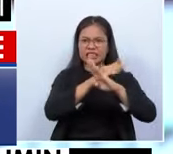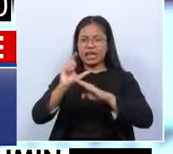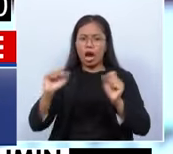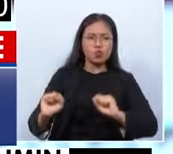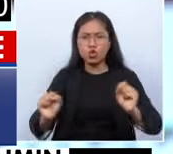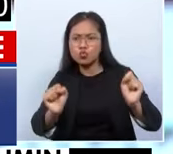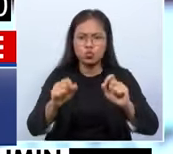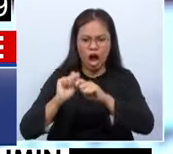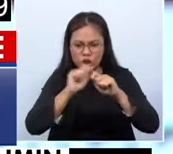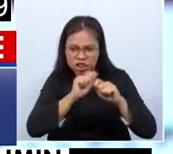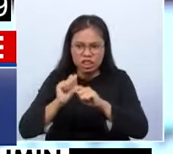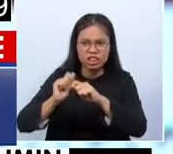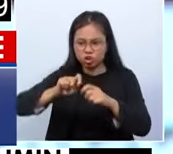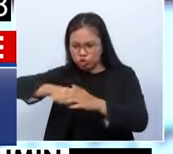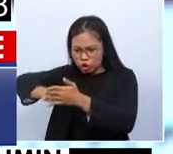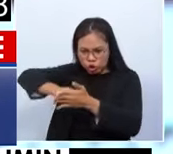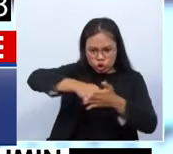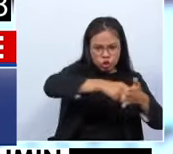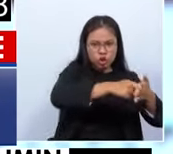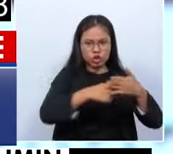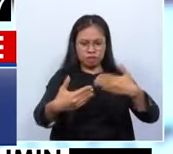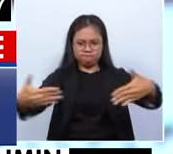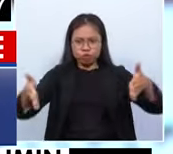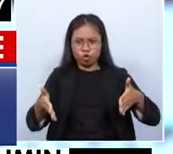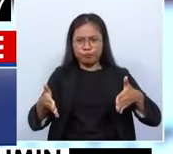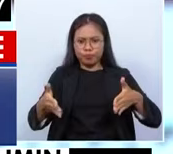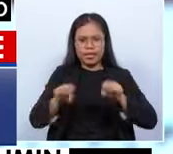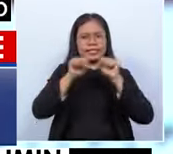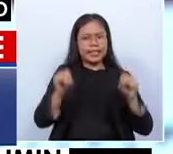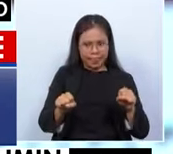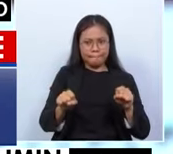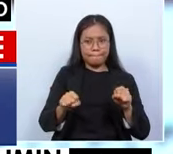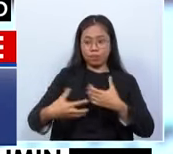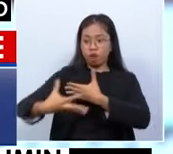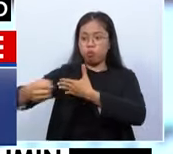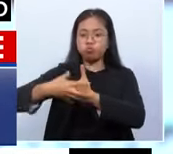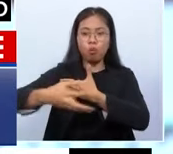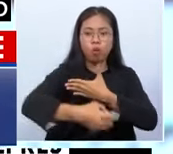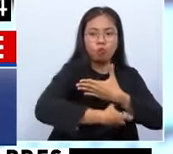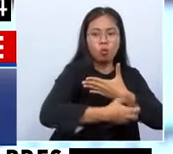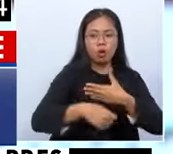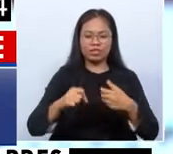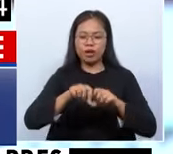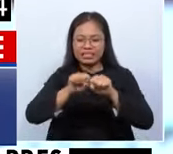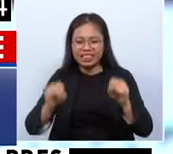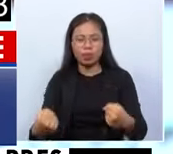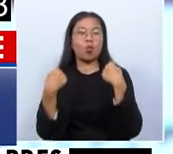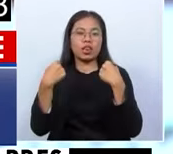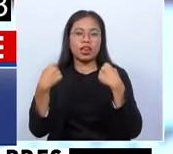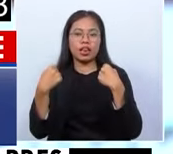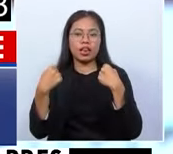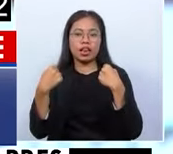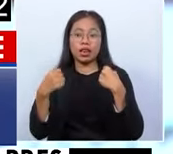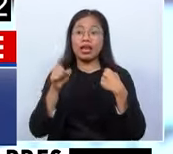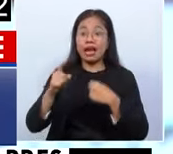kecepatan untuk kembali kembali dalam sistem ketika terjadi serangan-serangan e cyber itu jadi menyusun